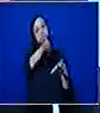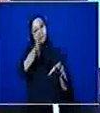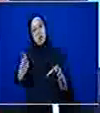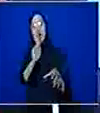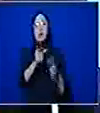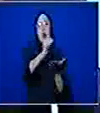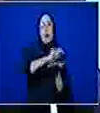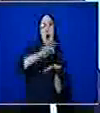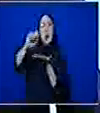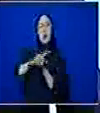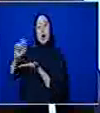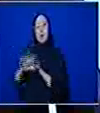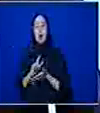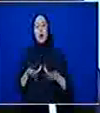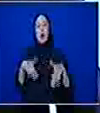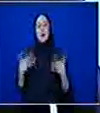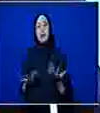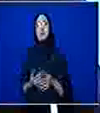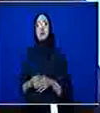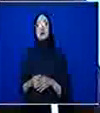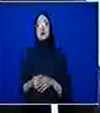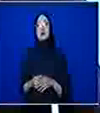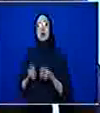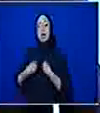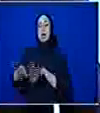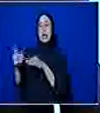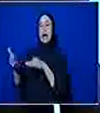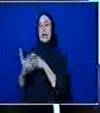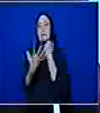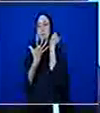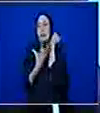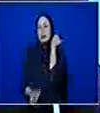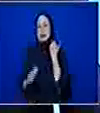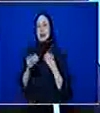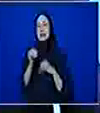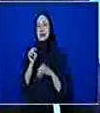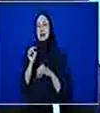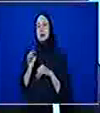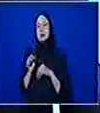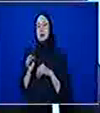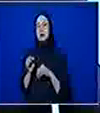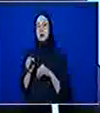bahwa memang nelayan yang paling miskin, nelayan yang paling kecil itu yang sekarang masih